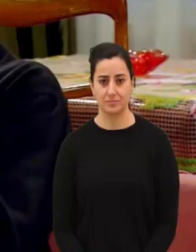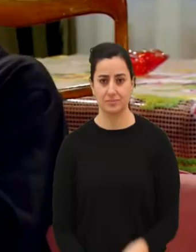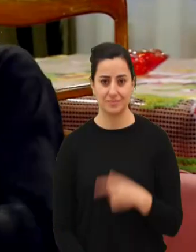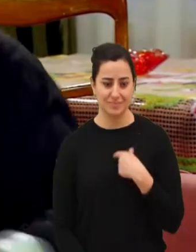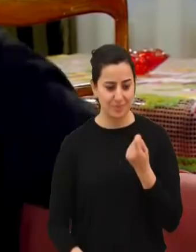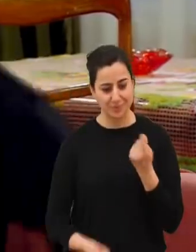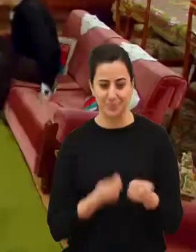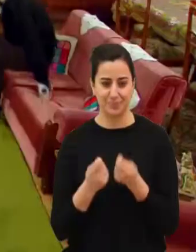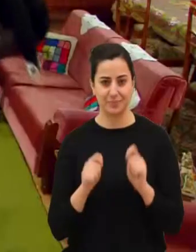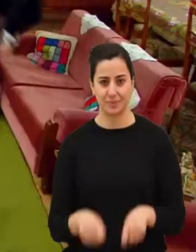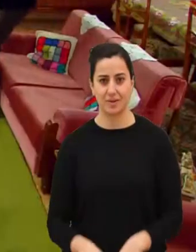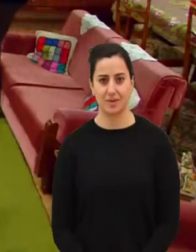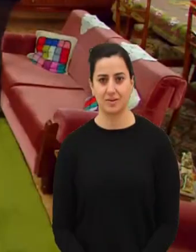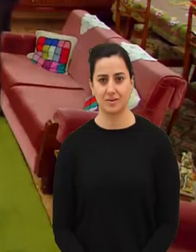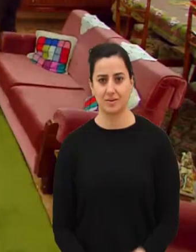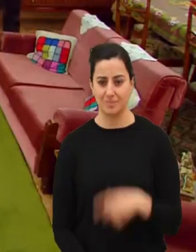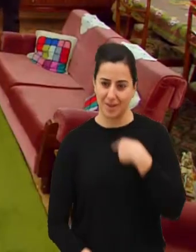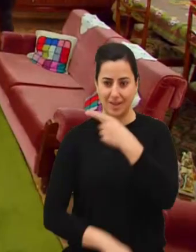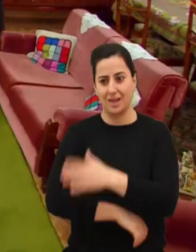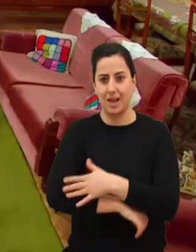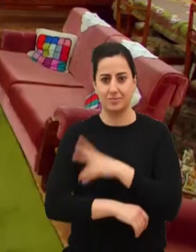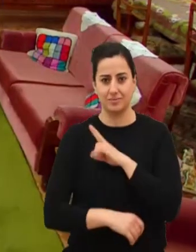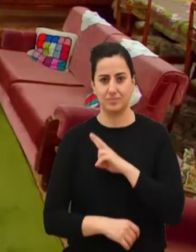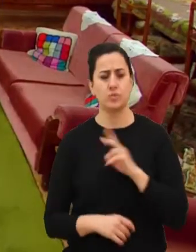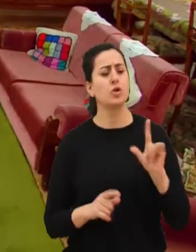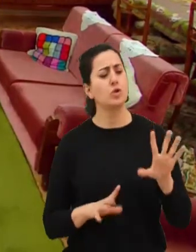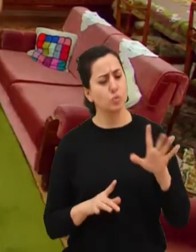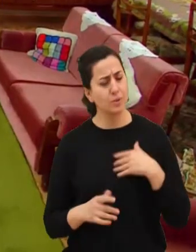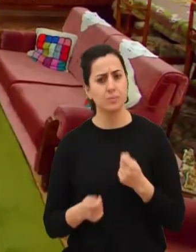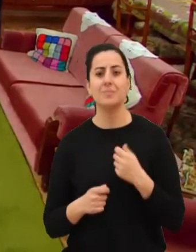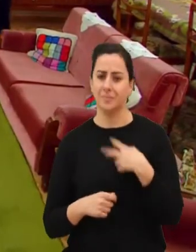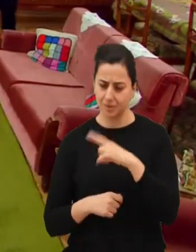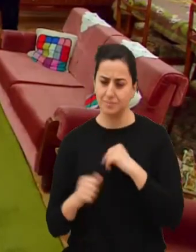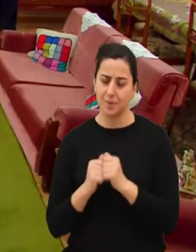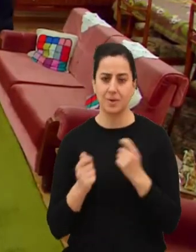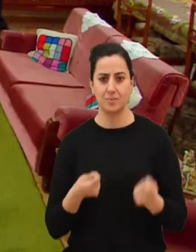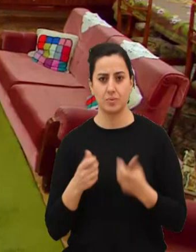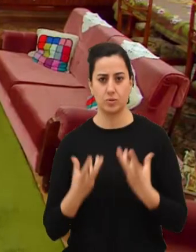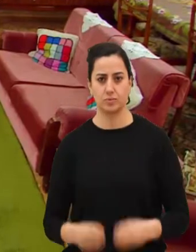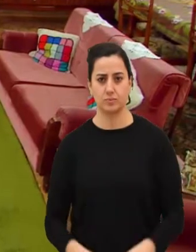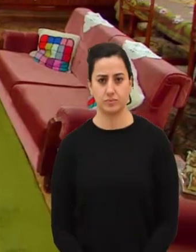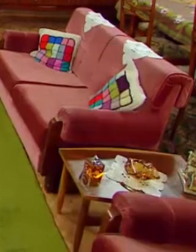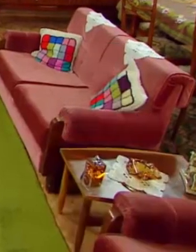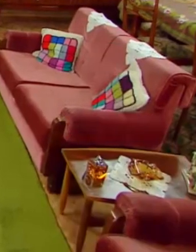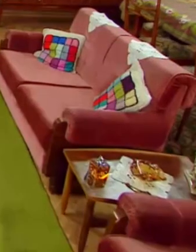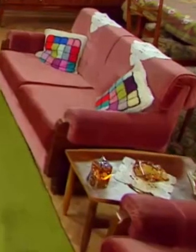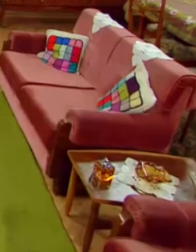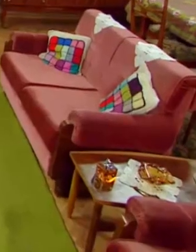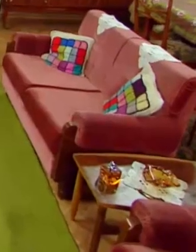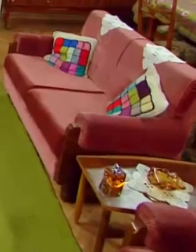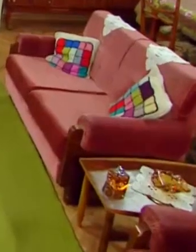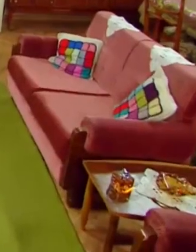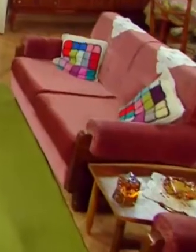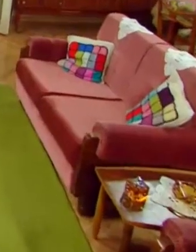Ben bir şeyler hazırlayayım bari. İyi, o zaman ben de sana yardım edeyim. Estağfurullah, ben... Yok Ahmetciğim, beraber yaparız. Hadi eyvallah. Fatu Ana